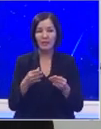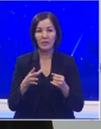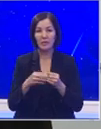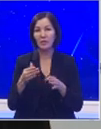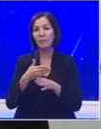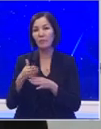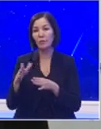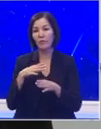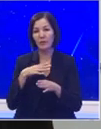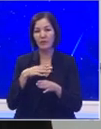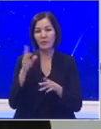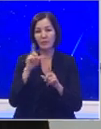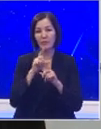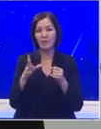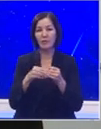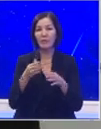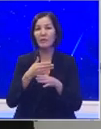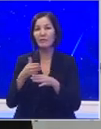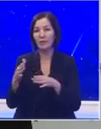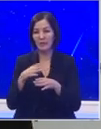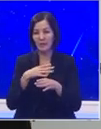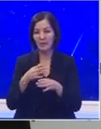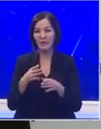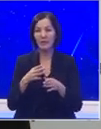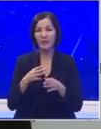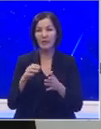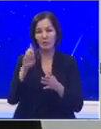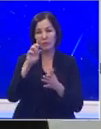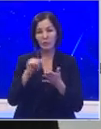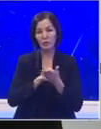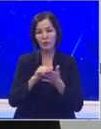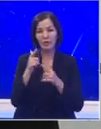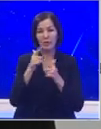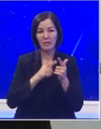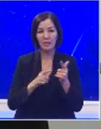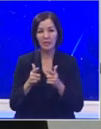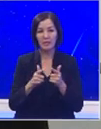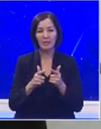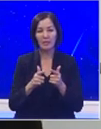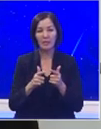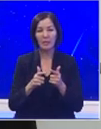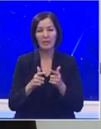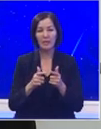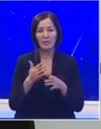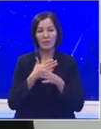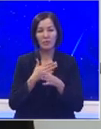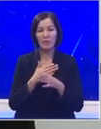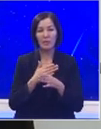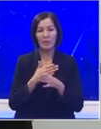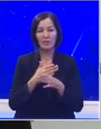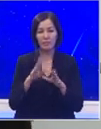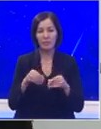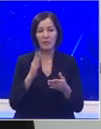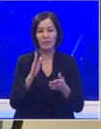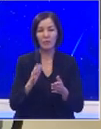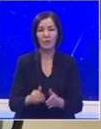бердік. Енді мектепке жер бөліп бердік. Енді госактысын жасап жатырмын. Бұл кісілер енді аварийный мектеп бізге көмегін жасаймыз деп